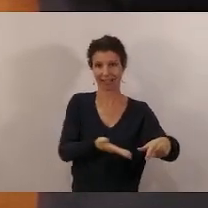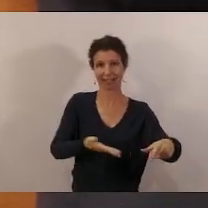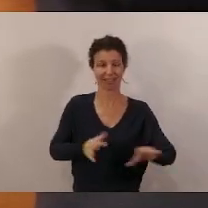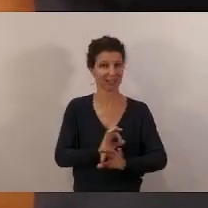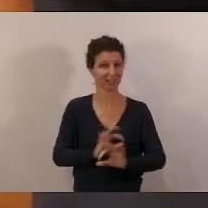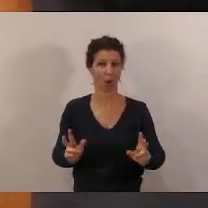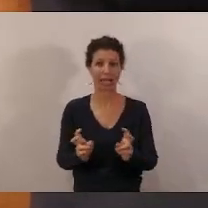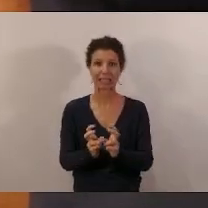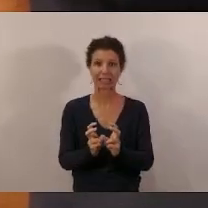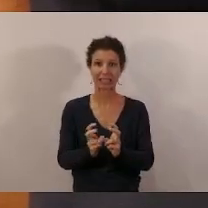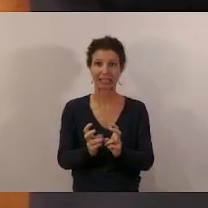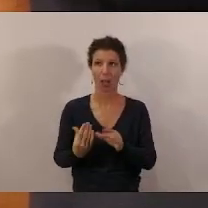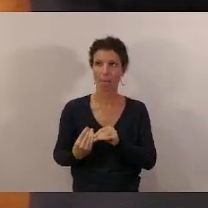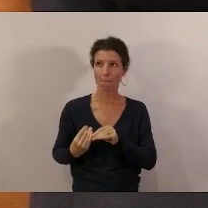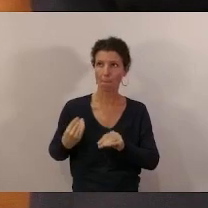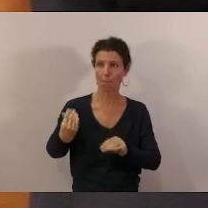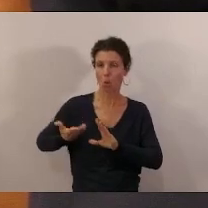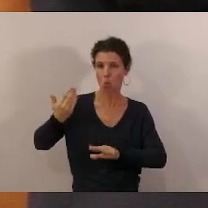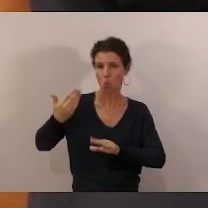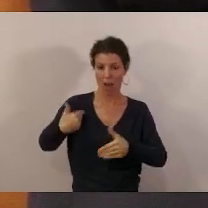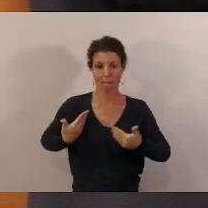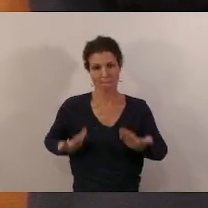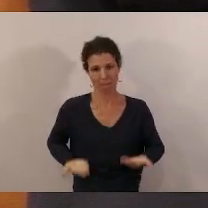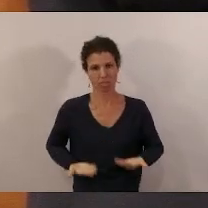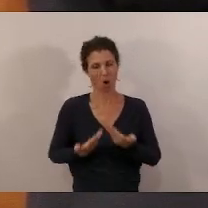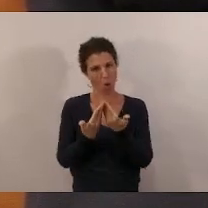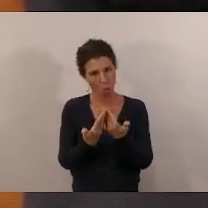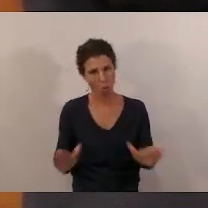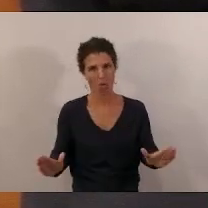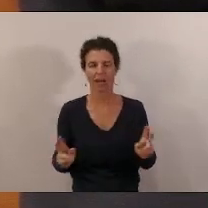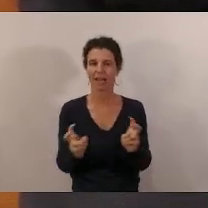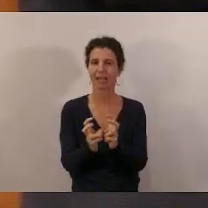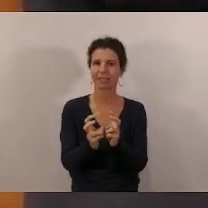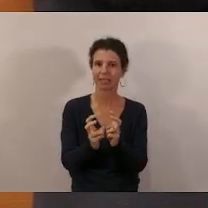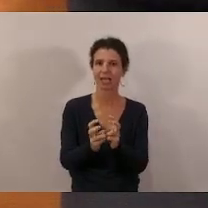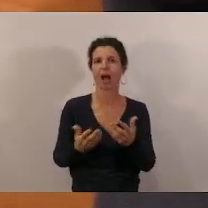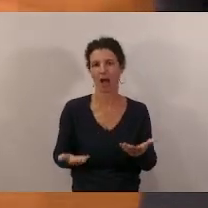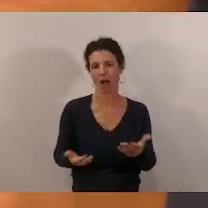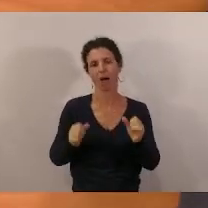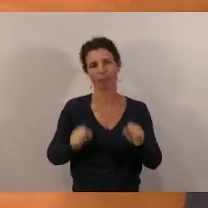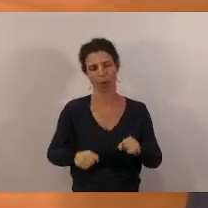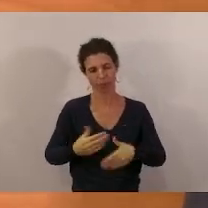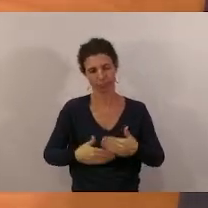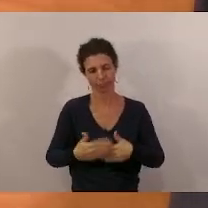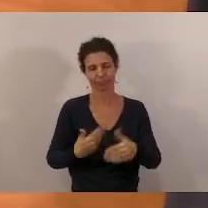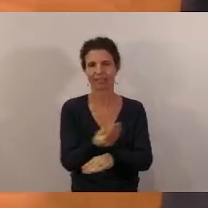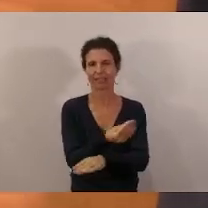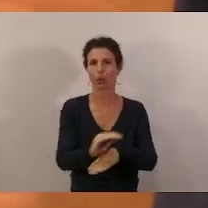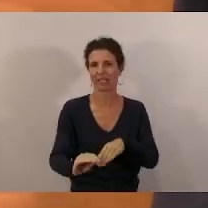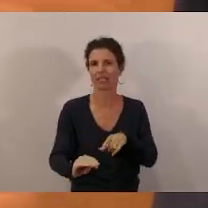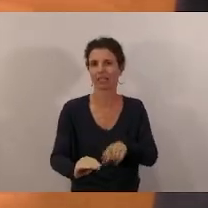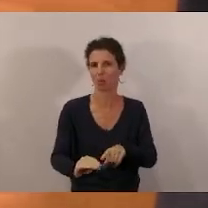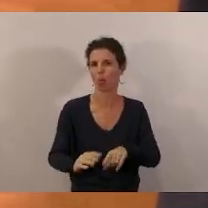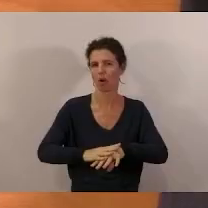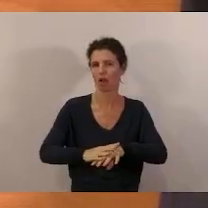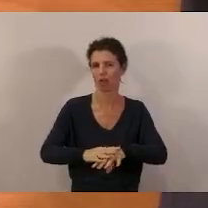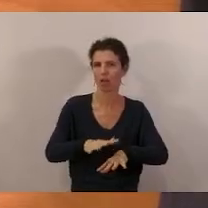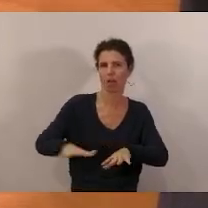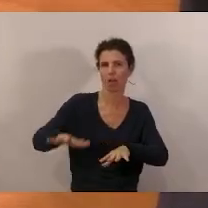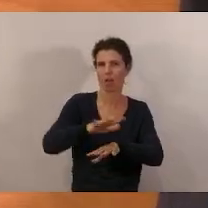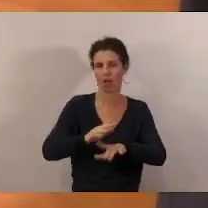l'électricité a été remise et donc ça permet effectivement une sécurisation du haut de ce quartier. j'en suis fort heureuse.